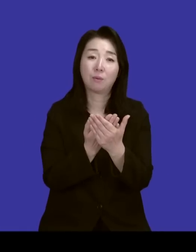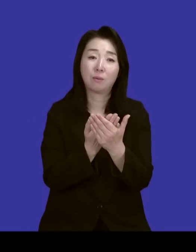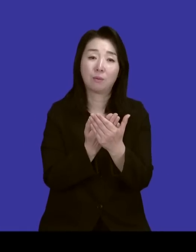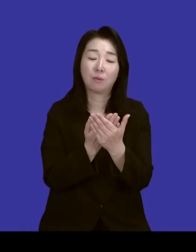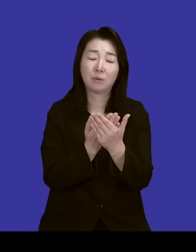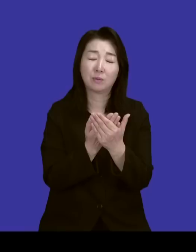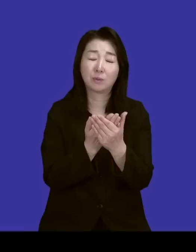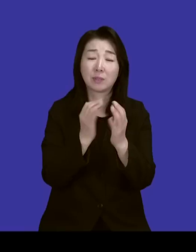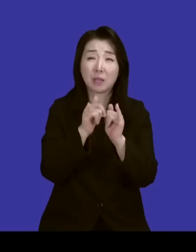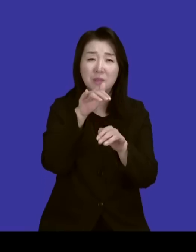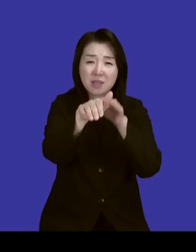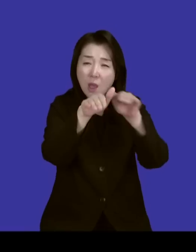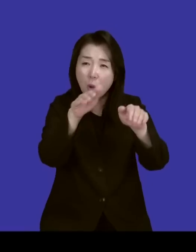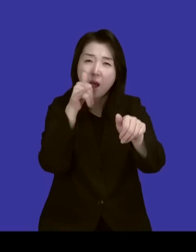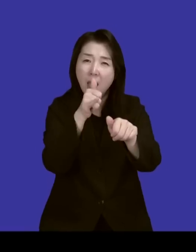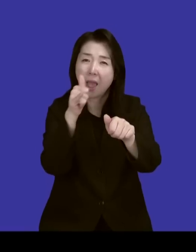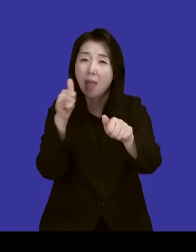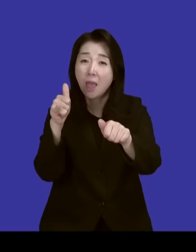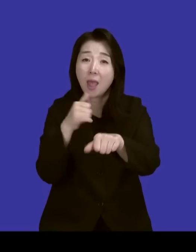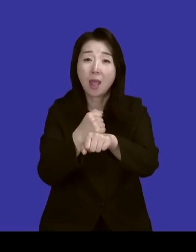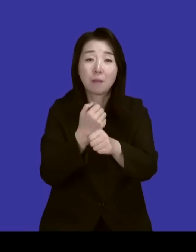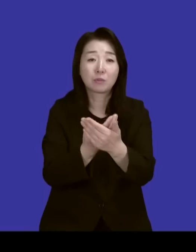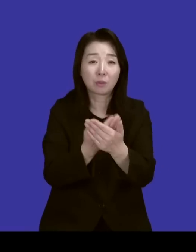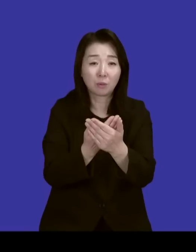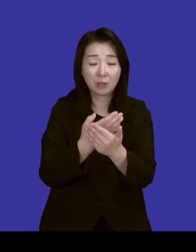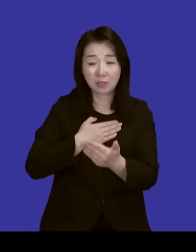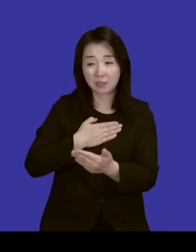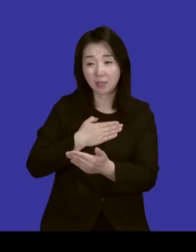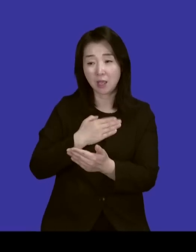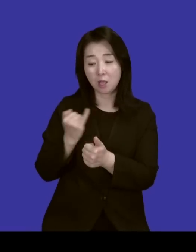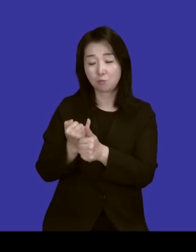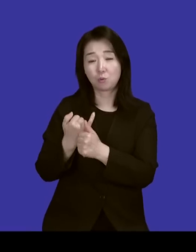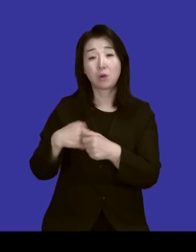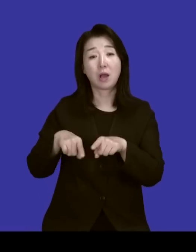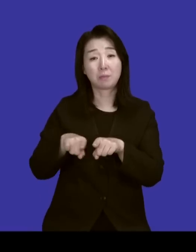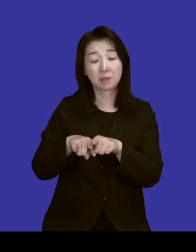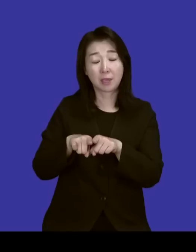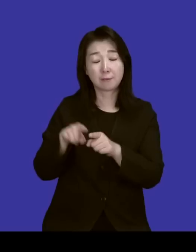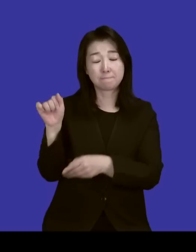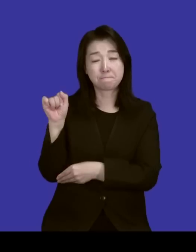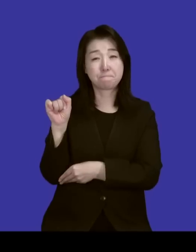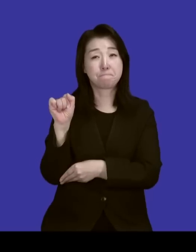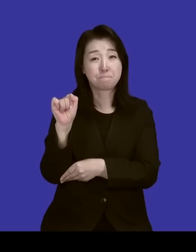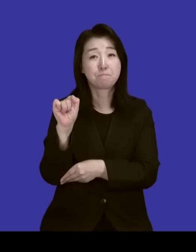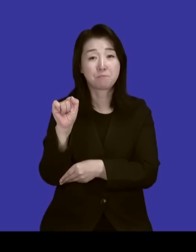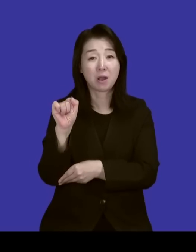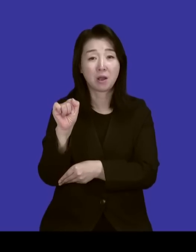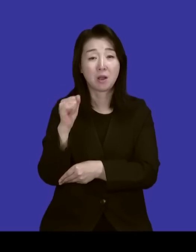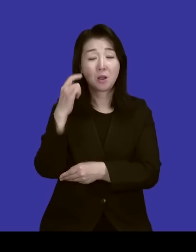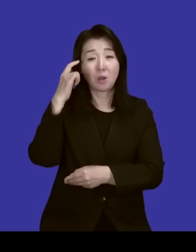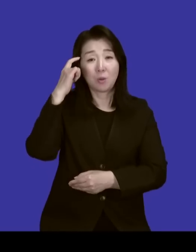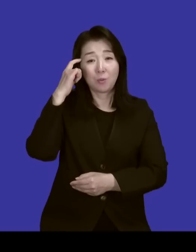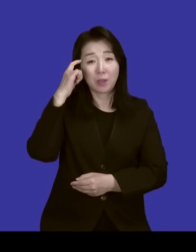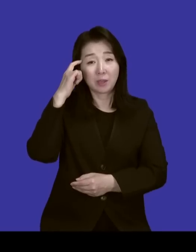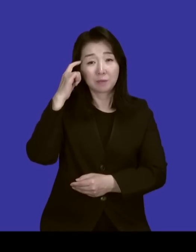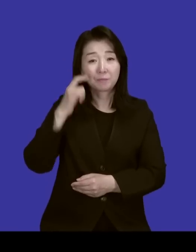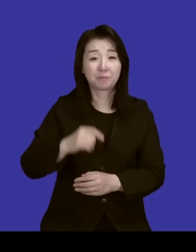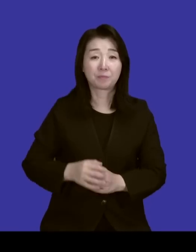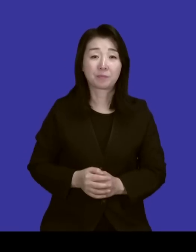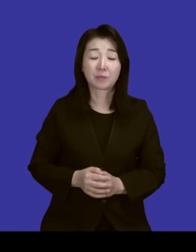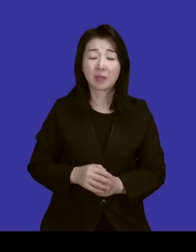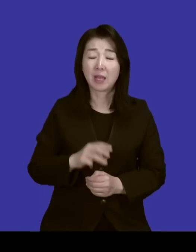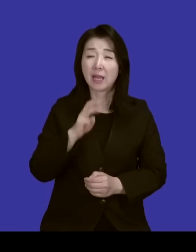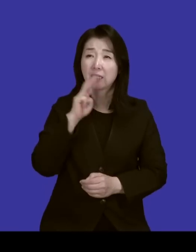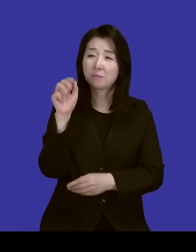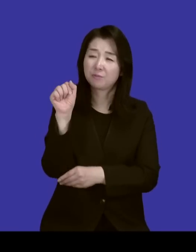그 깨우세요. 그래 놓고 저는 제 아내와 함께 차를 몰고 그 조지타운 하스피탈이라는데 거기 예. 한